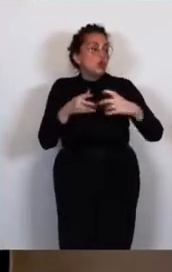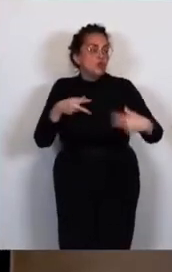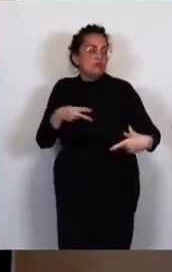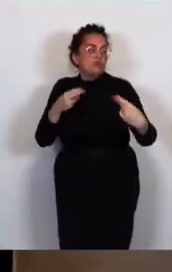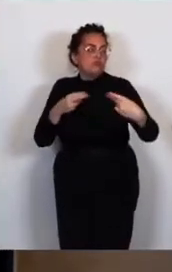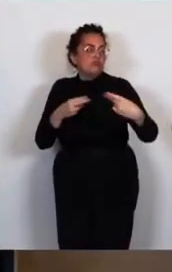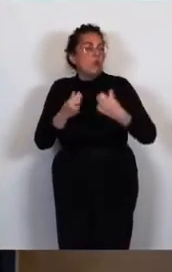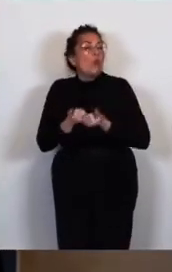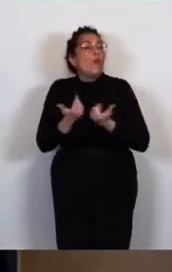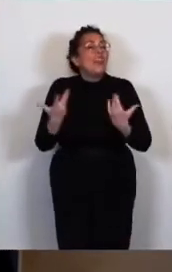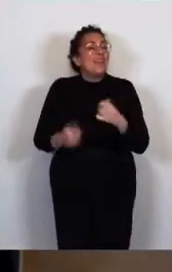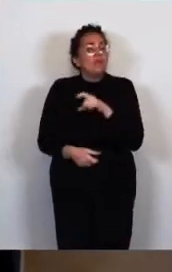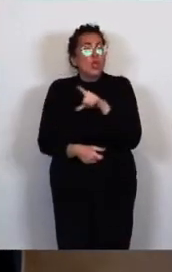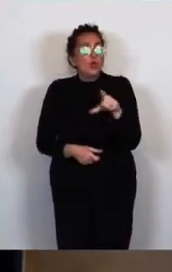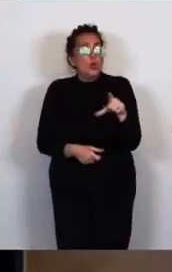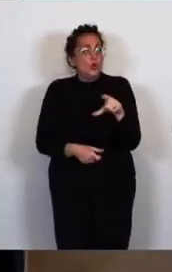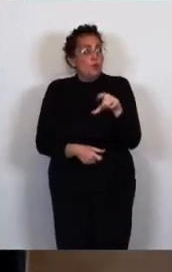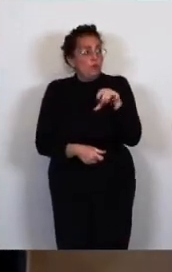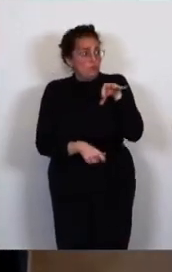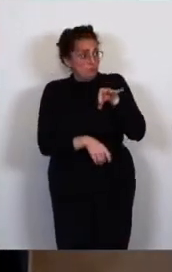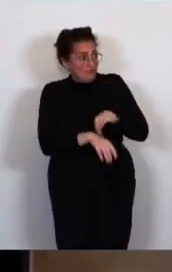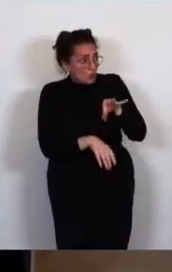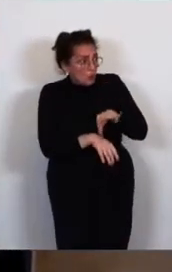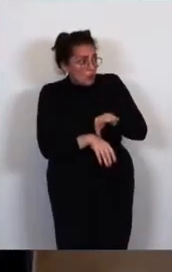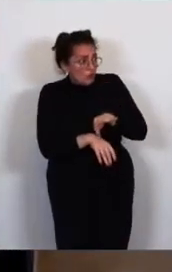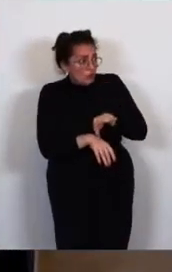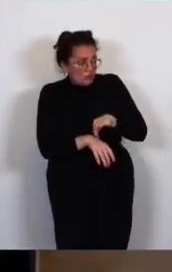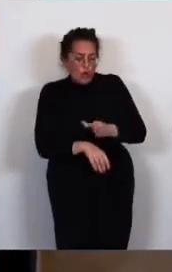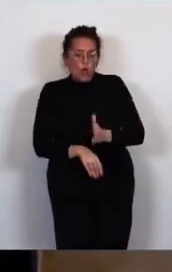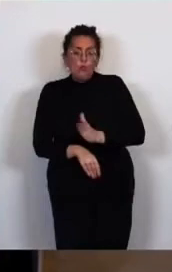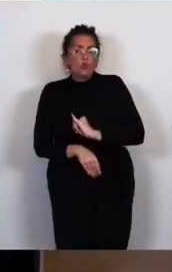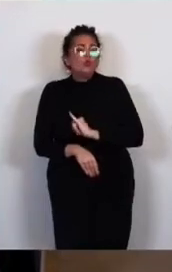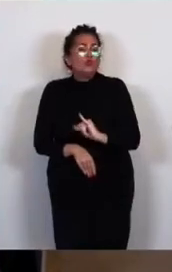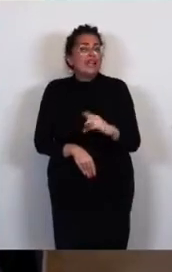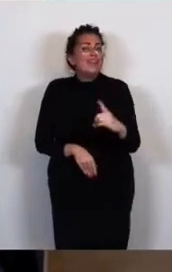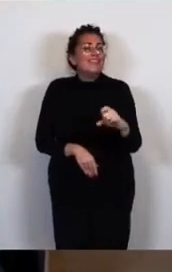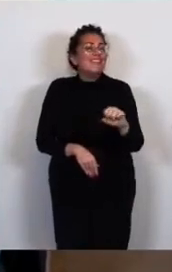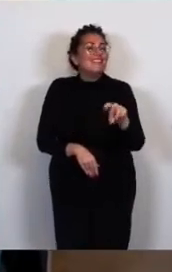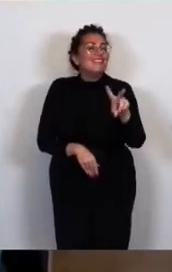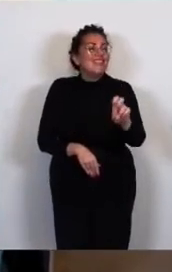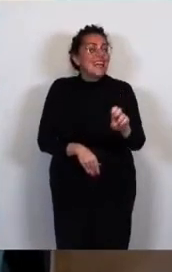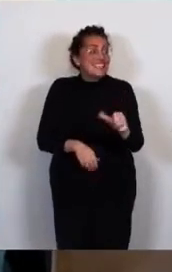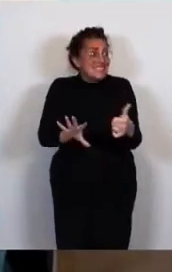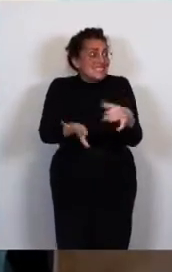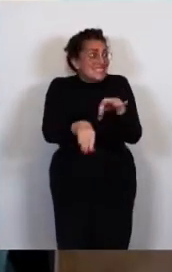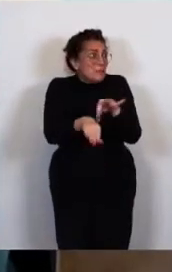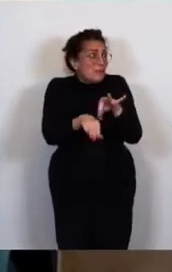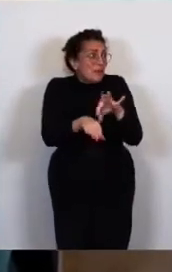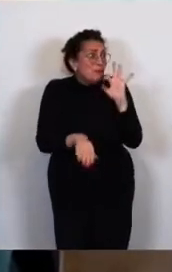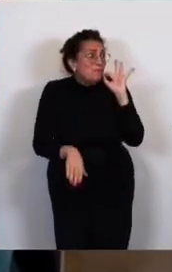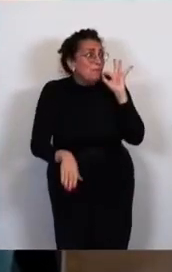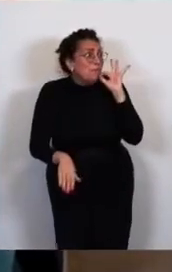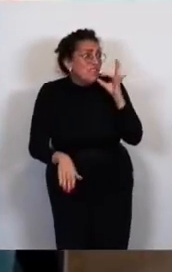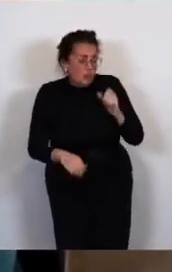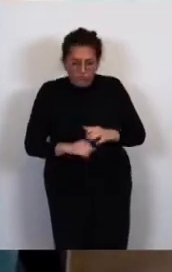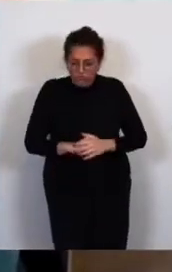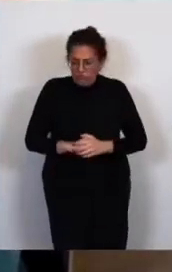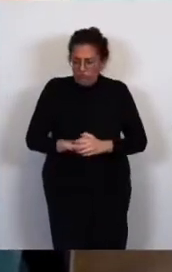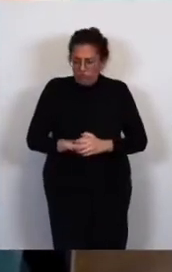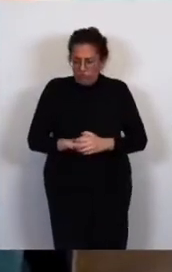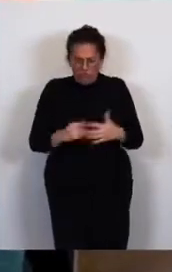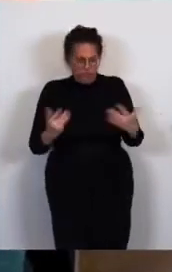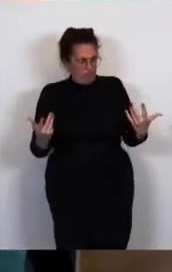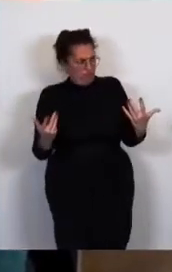minutes et seulement 6 minutes entre Bordeaux et Dax. Donc la question, c'est pourquoi